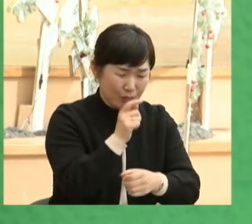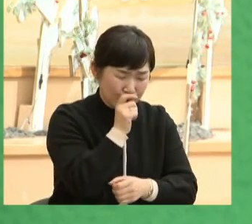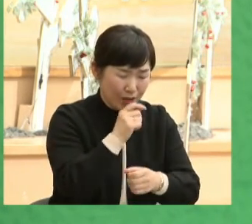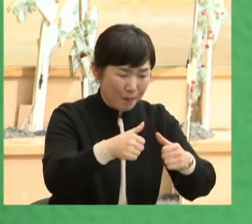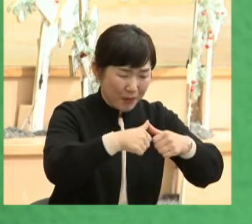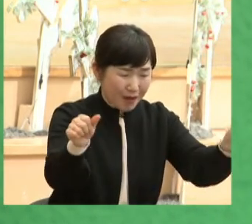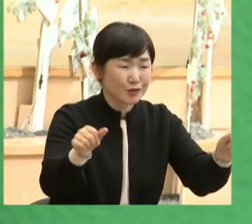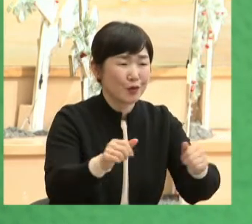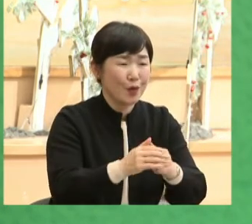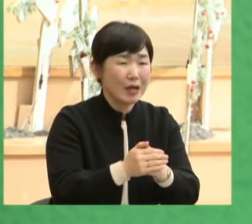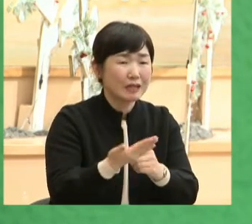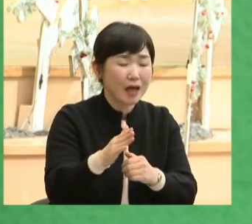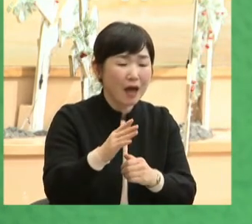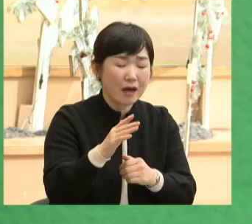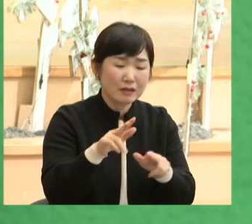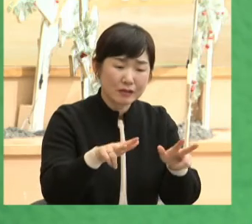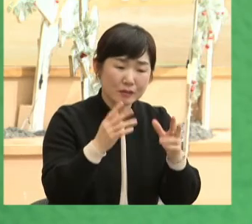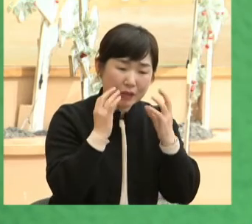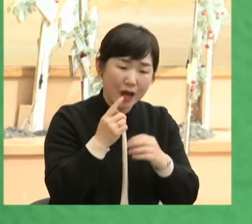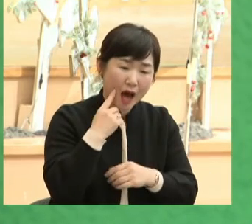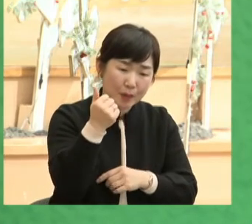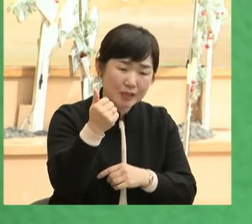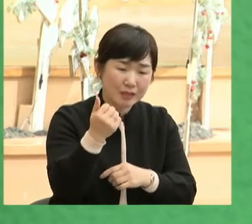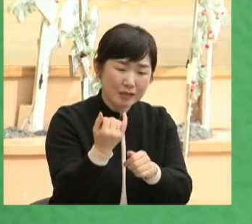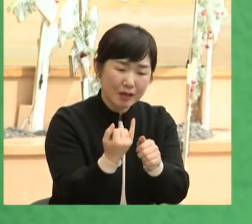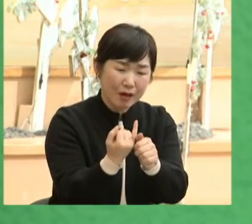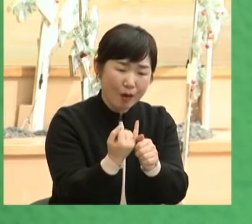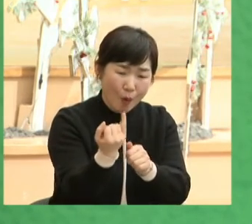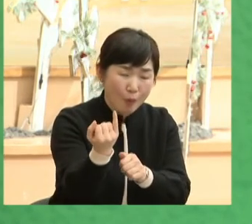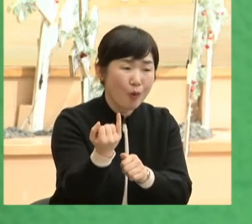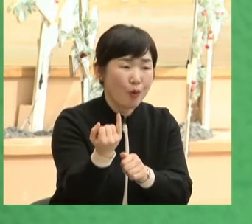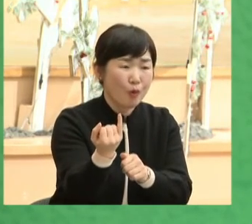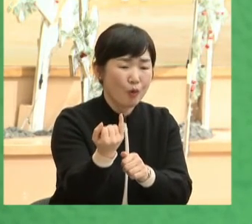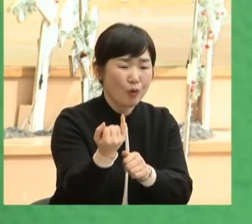그렇지만 사가랴와 입장에서 뭐예요